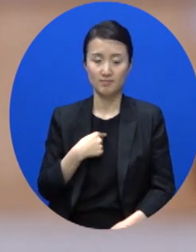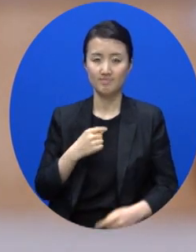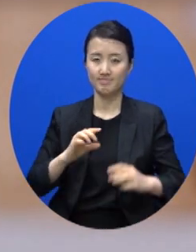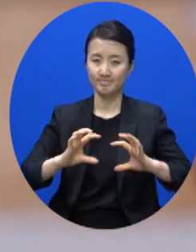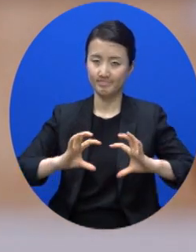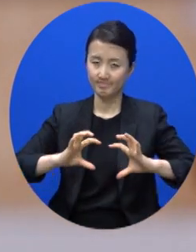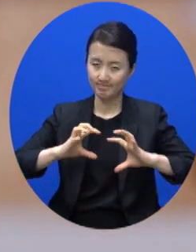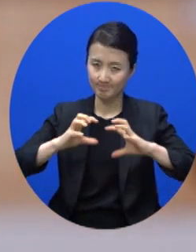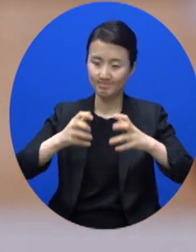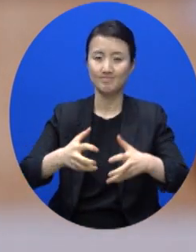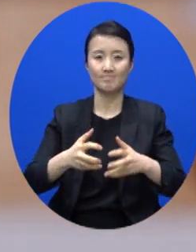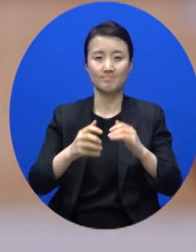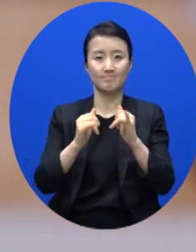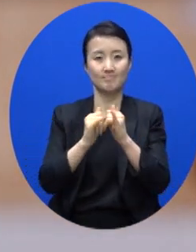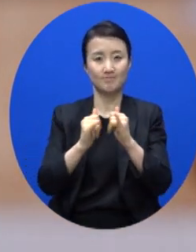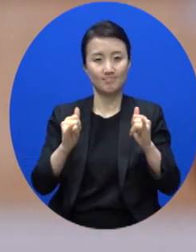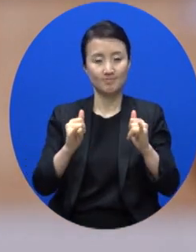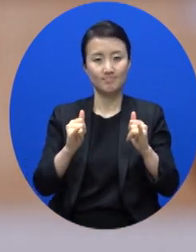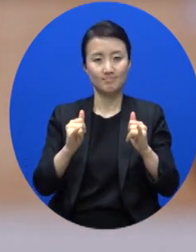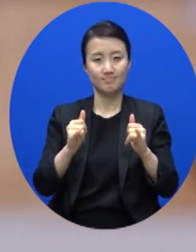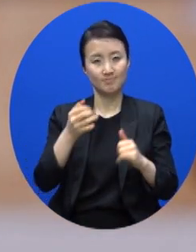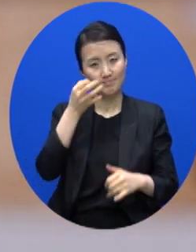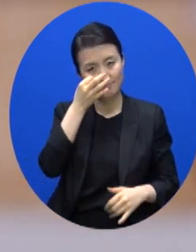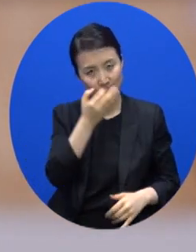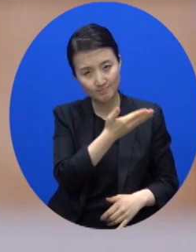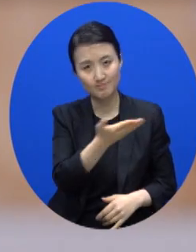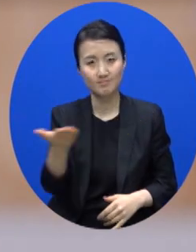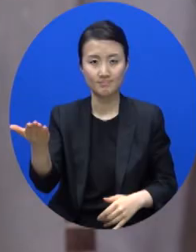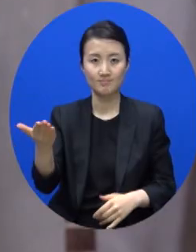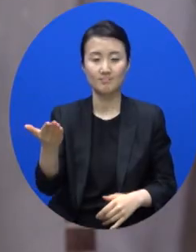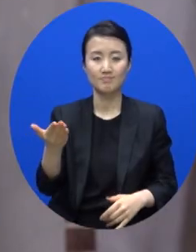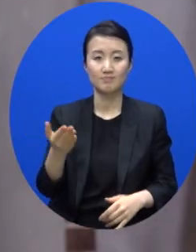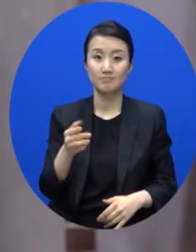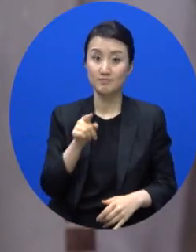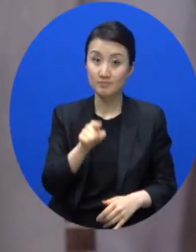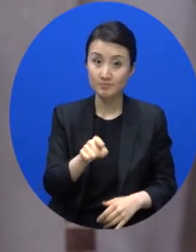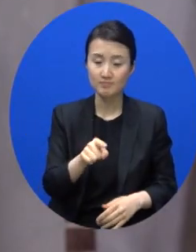세계화의 문화 콘텐츠로